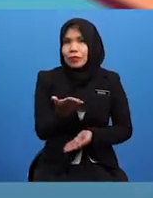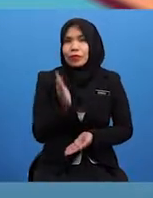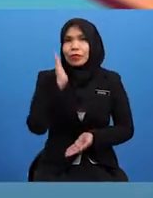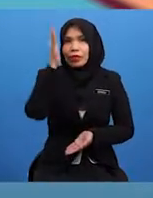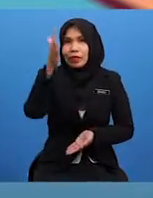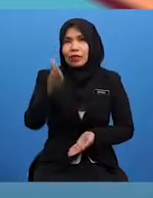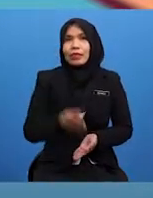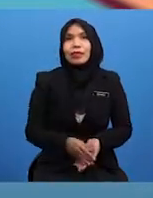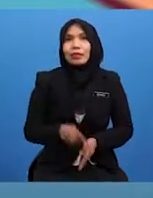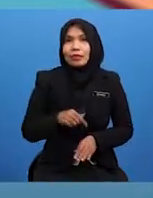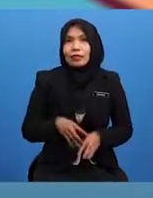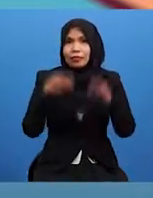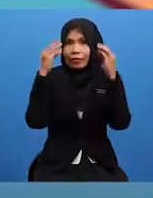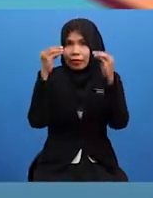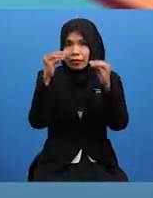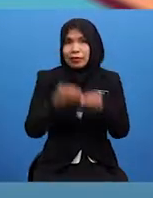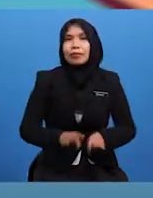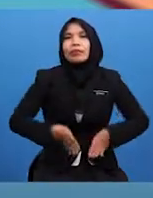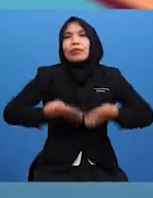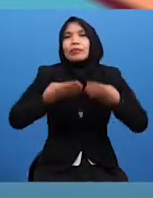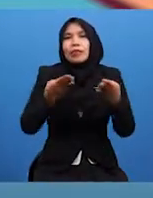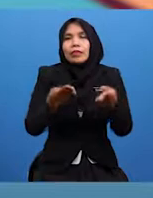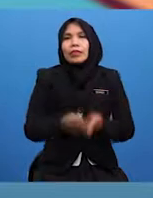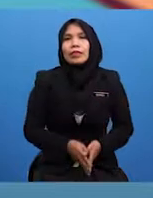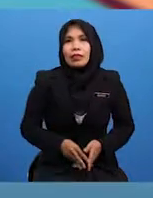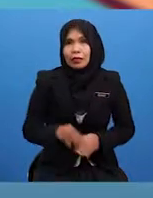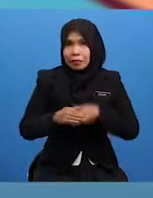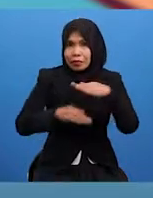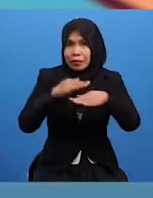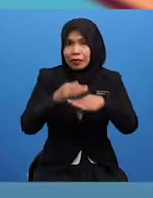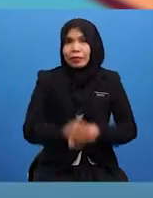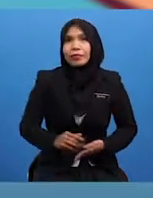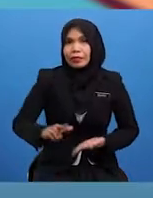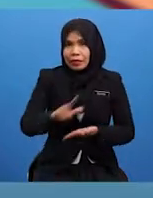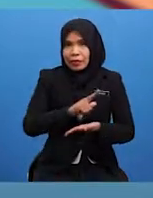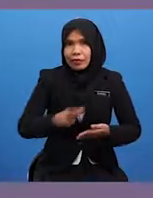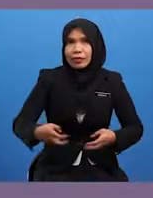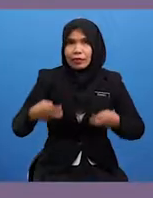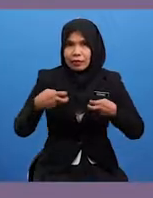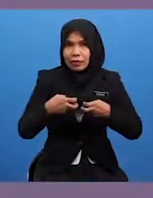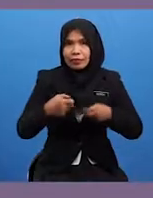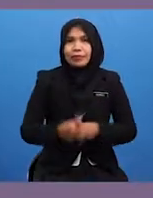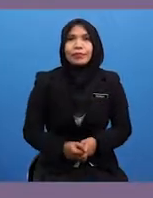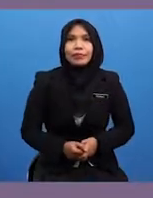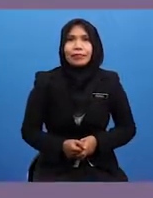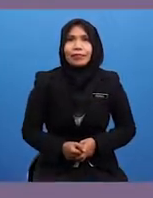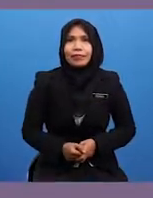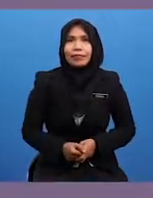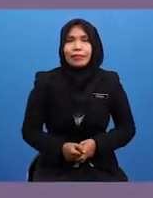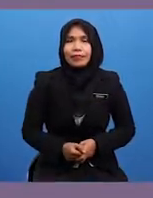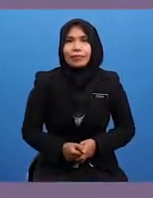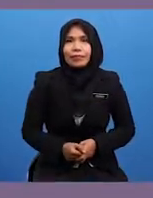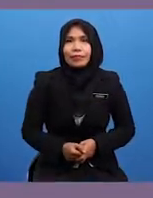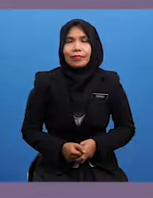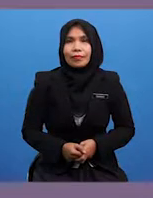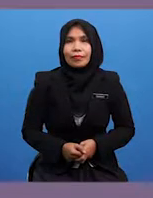kamu akan diajar tentang bagaimana membina litar elektrik. komponen-komponen elektrik yang kamu perlukan